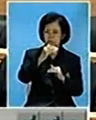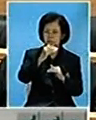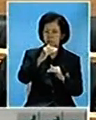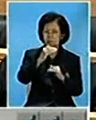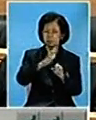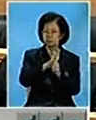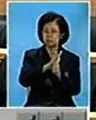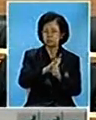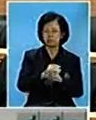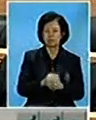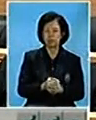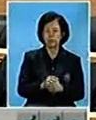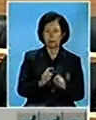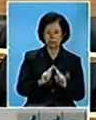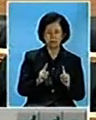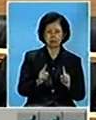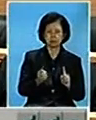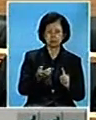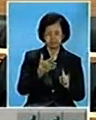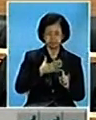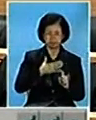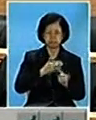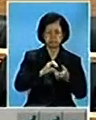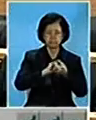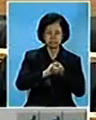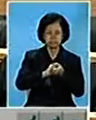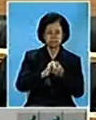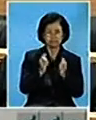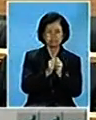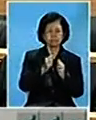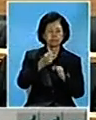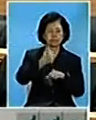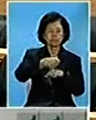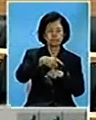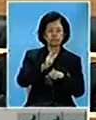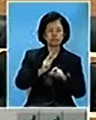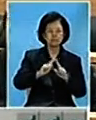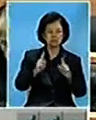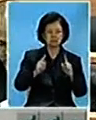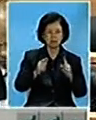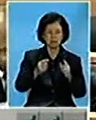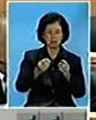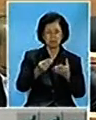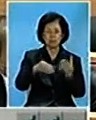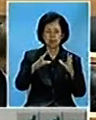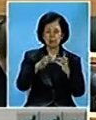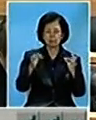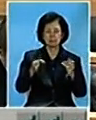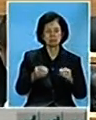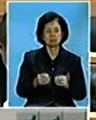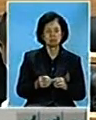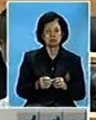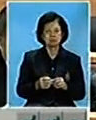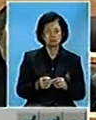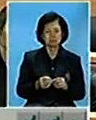จำกัดเวลาไม่ได้อยู่แล้วแต่เรายินดีจะร่วมมือกับท่านประธานแต่ว่าในบางประเด็นผมเองคิดว่าพวกเราพร้อมจะจำกัดเวลาอยู่แล้วแ